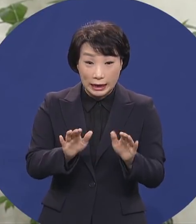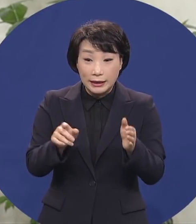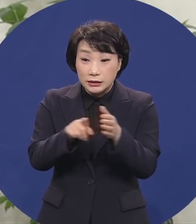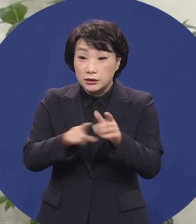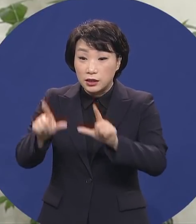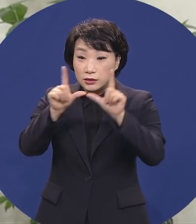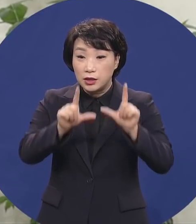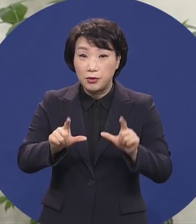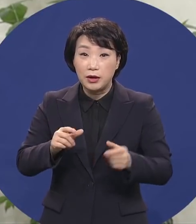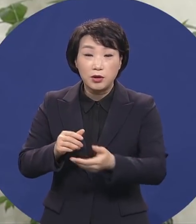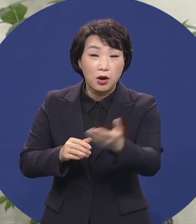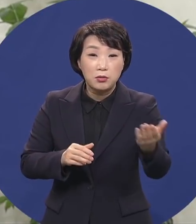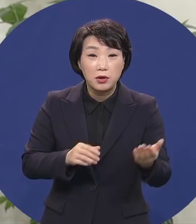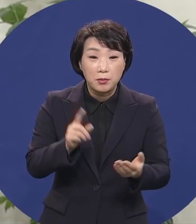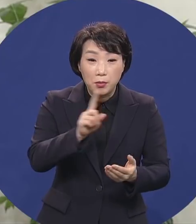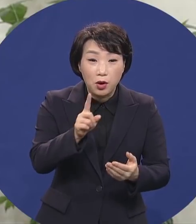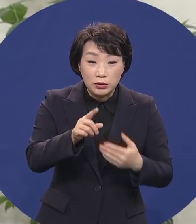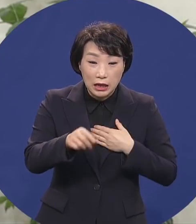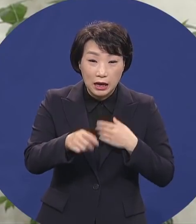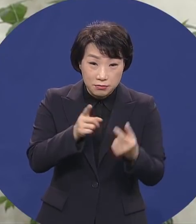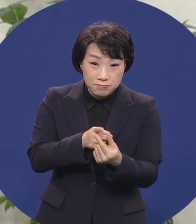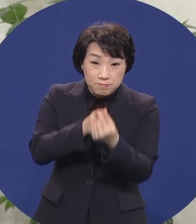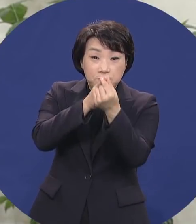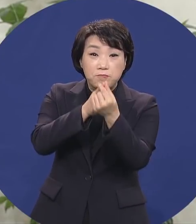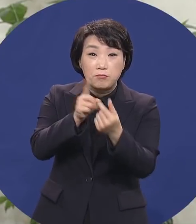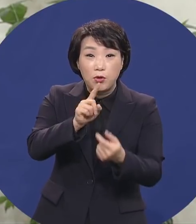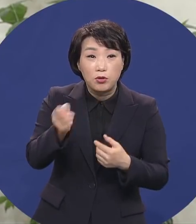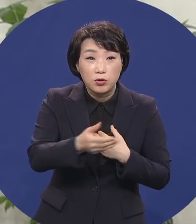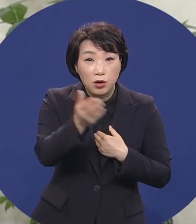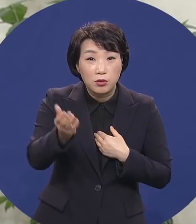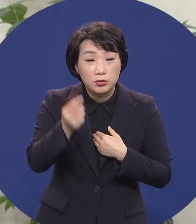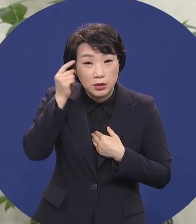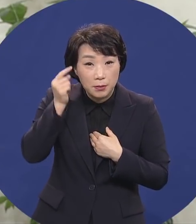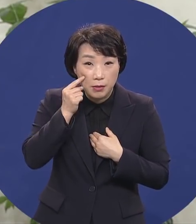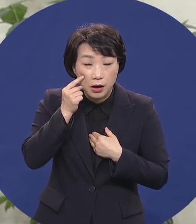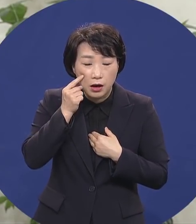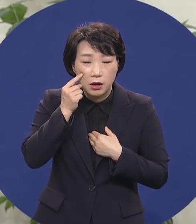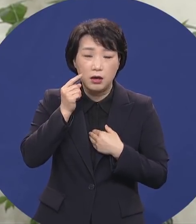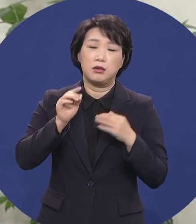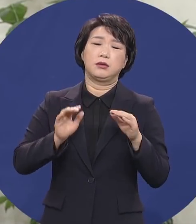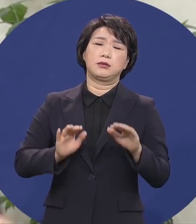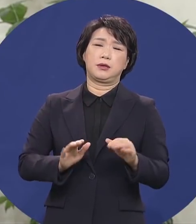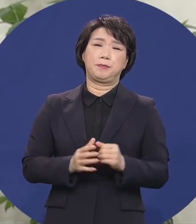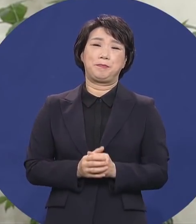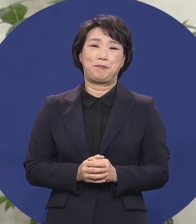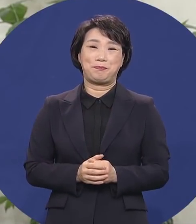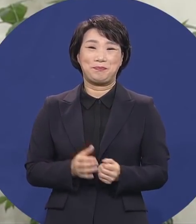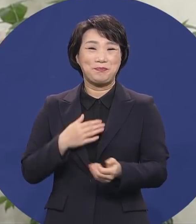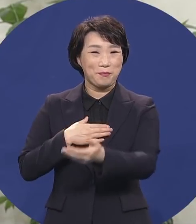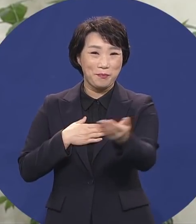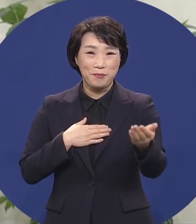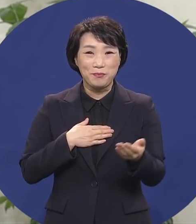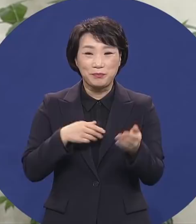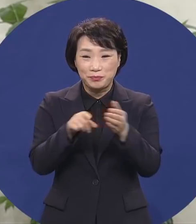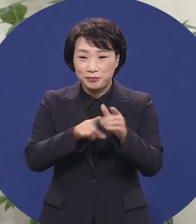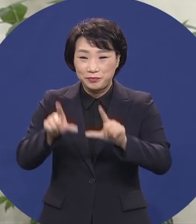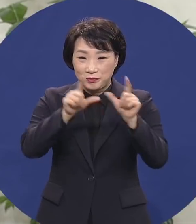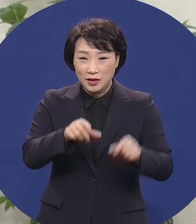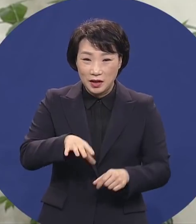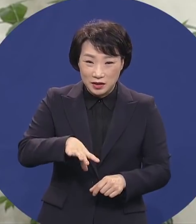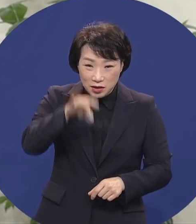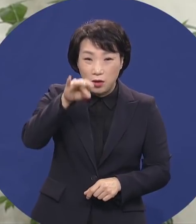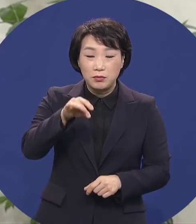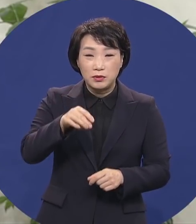신앙생활은 어느 것의 제일주의인가? 응? 잘 판단해야 되는데 여러분의 신앙생활에